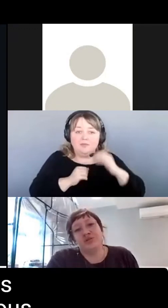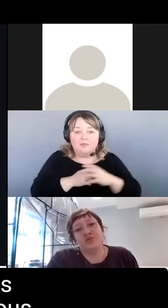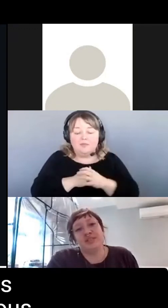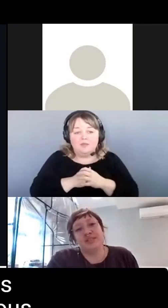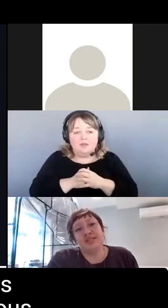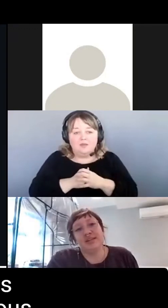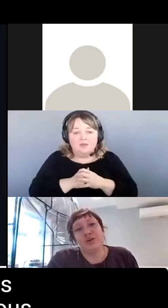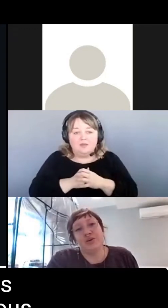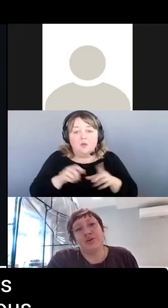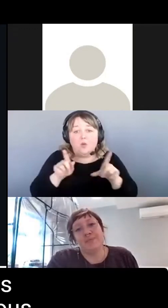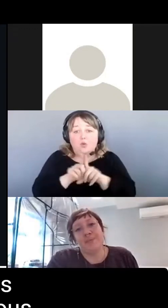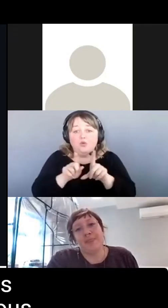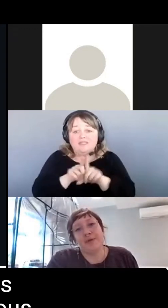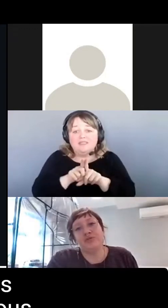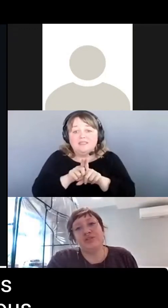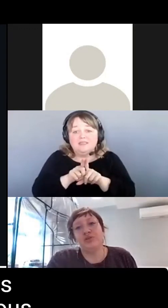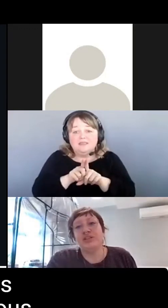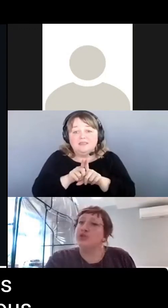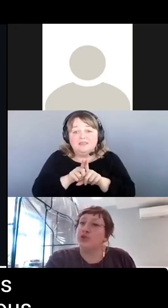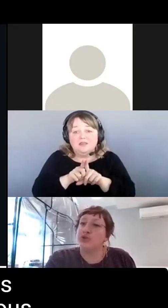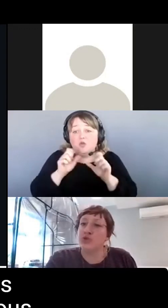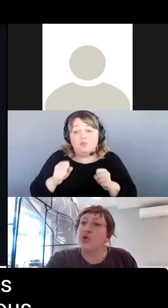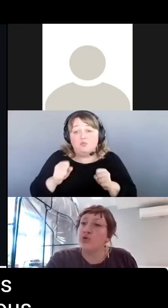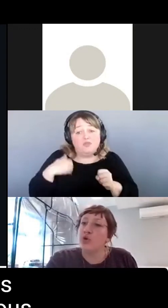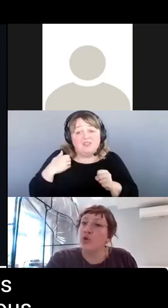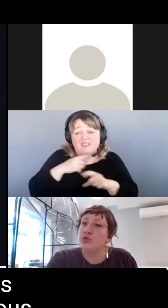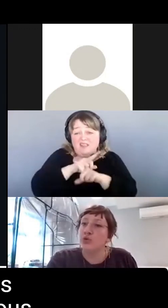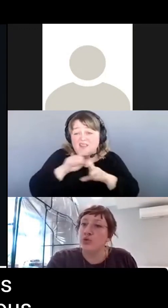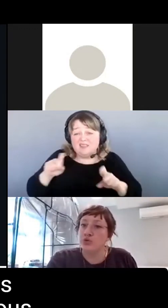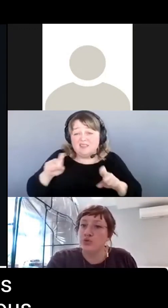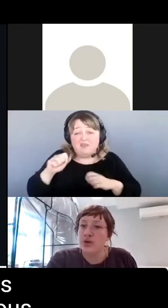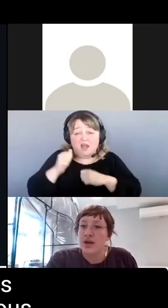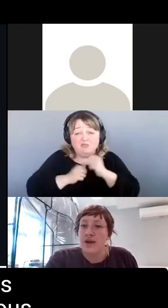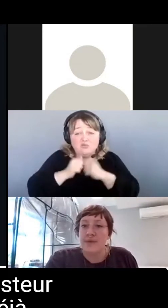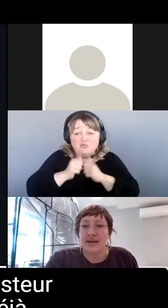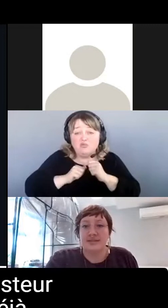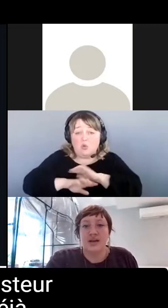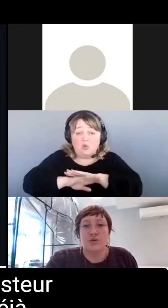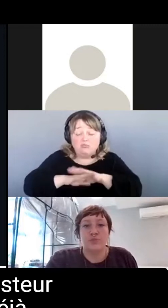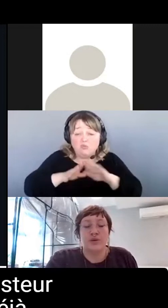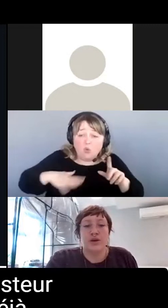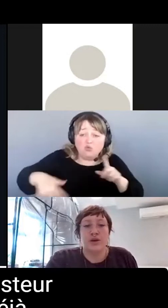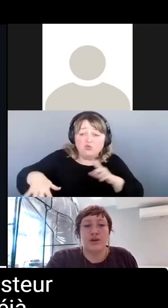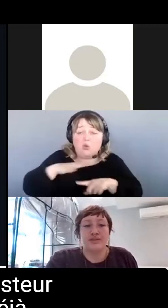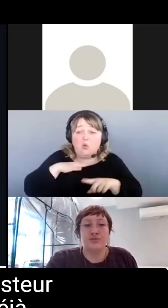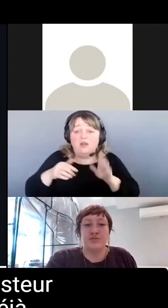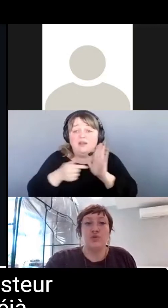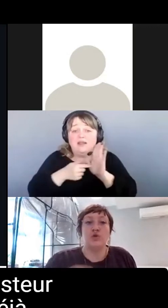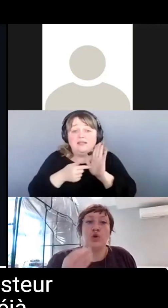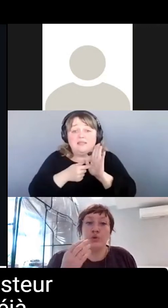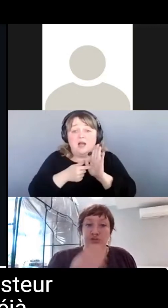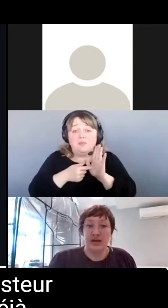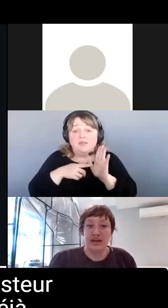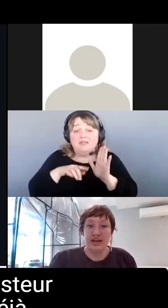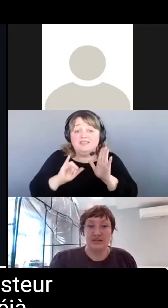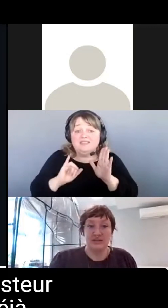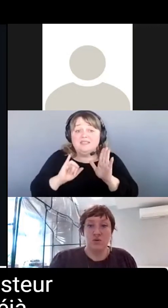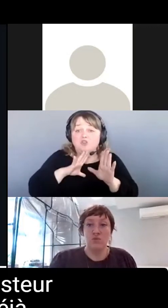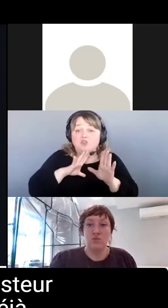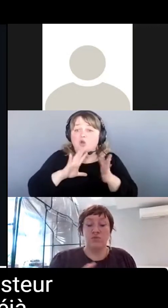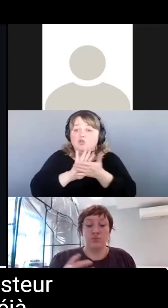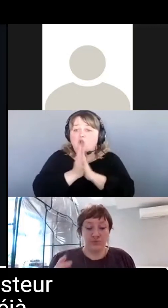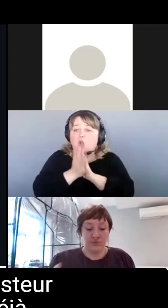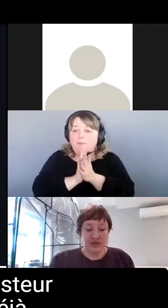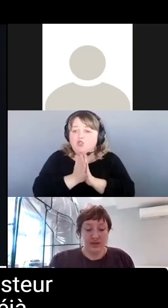Ensuite, il y a aussi utiliser toutes les structures qu'on a autour de nous. Par exemple, si vous avez un composteur à la